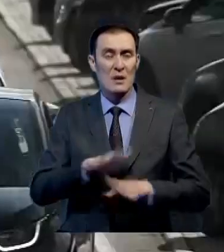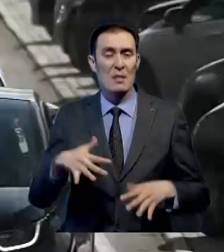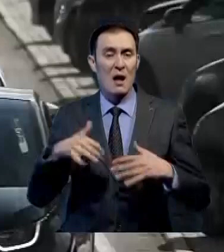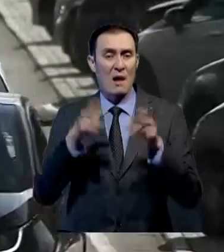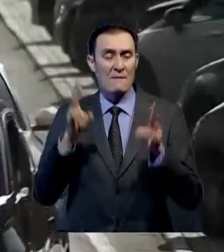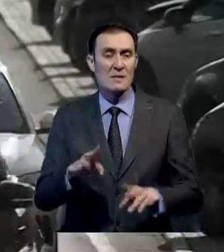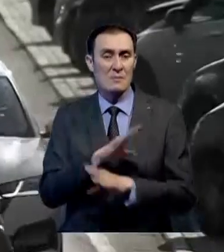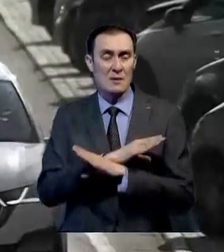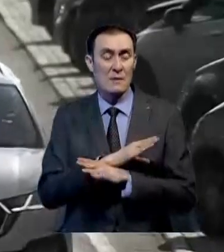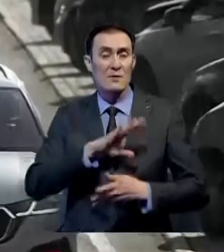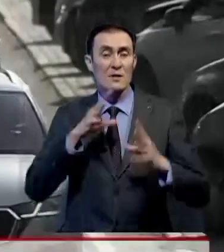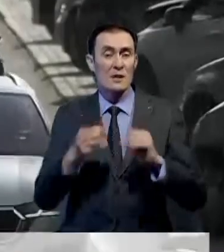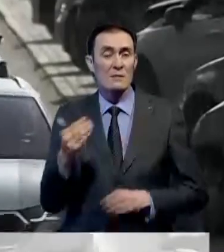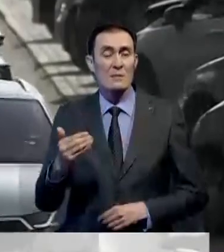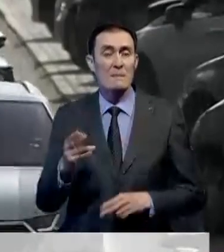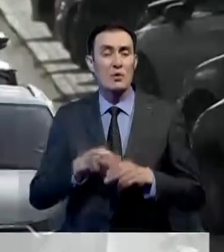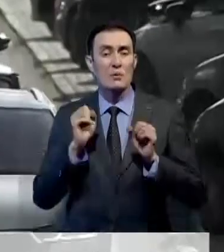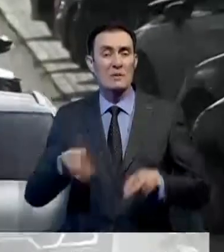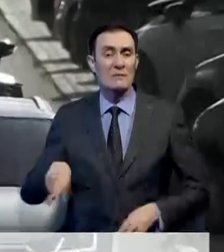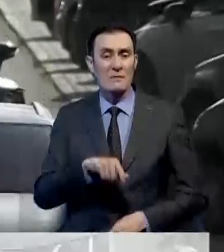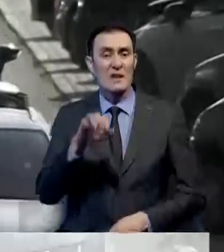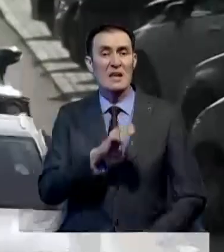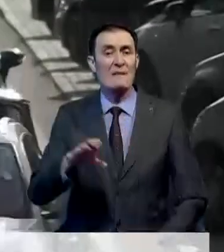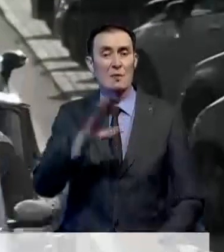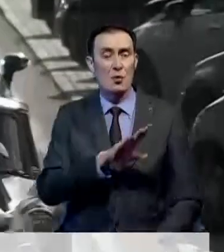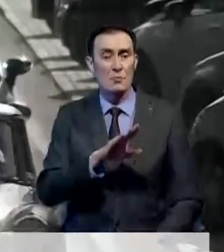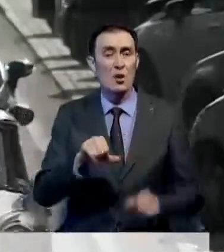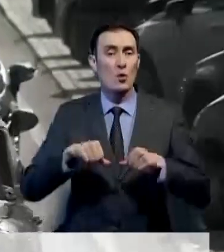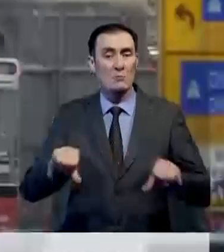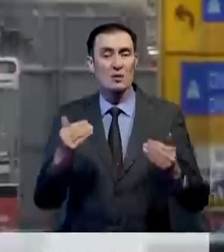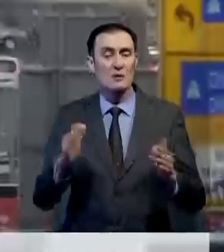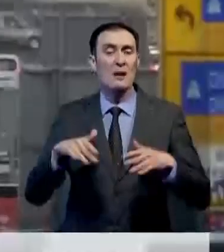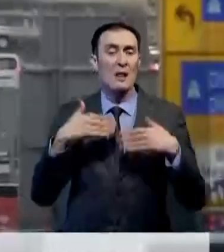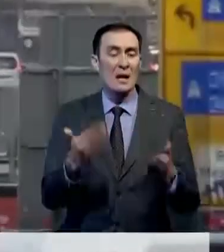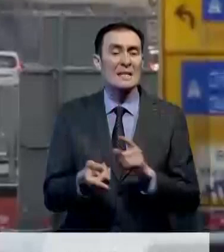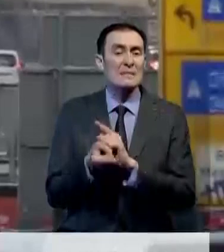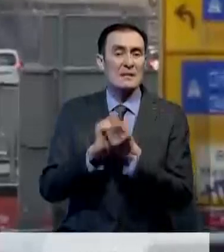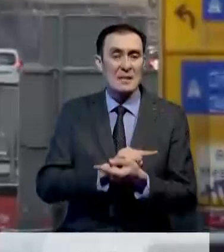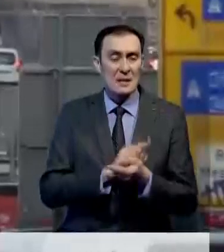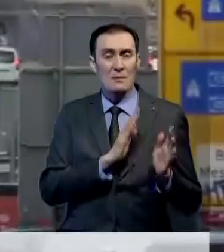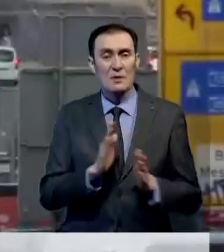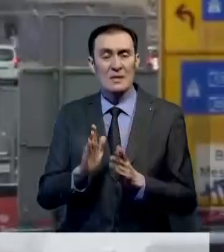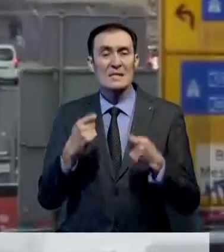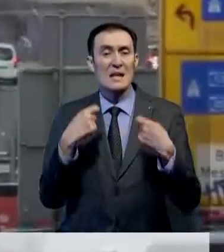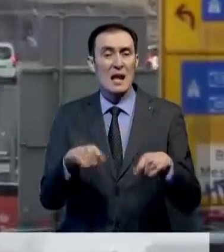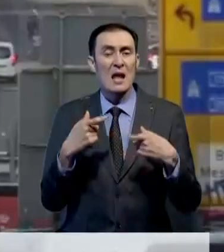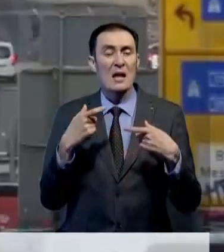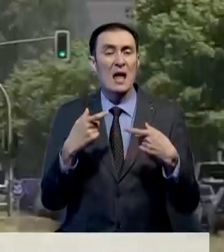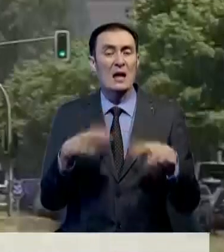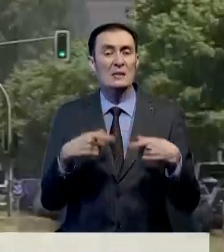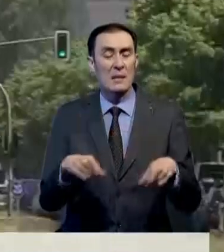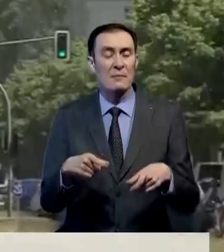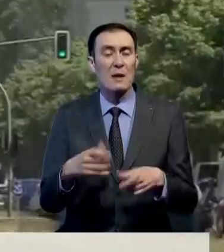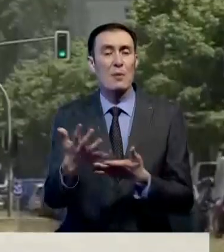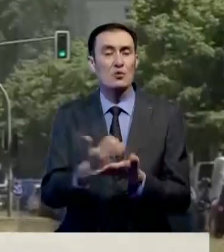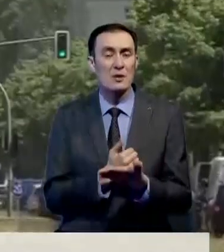исходом. В интересах безопасности дорожного движения в Евросоюзе Еврокомиссия предложила изменить систему сдачи экзаменов на